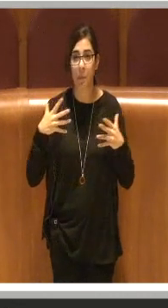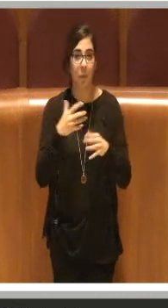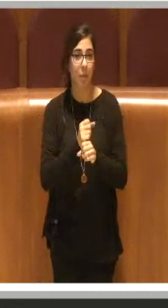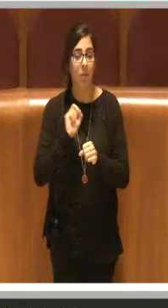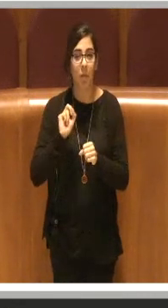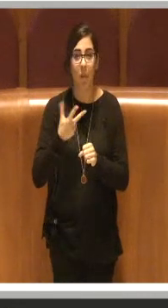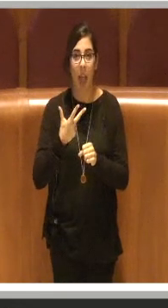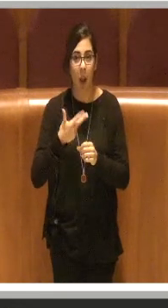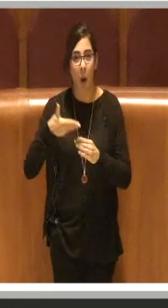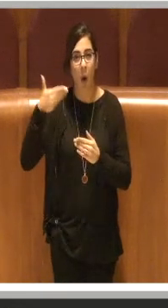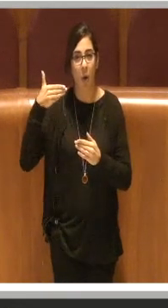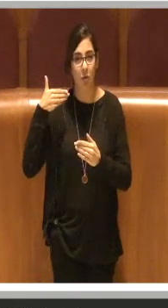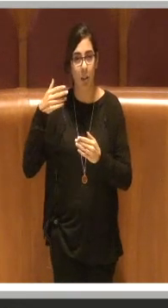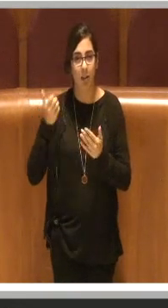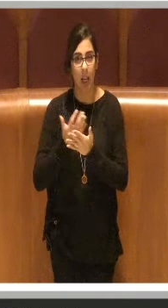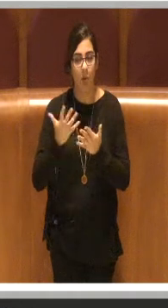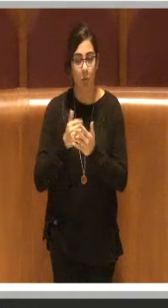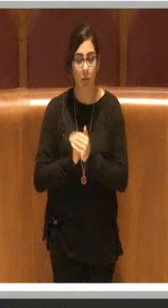delle puntate precedenti.